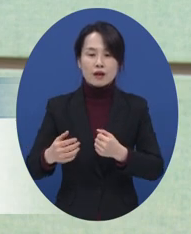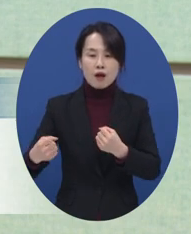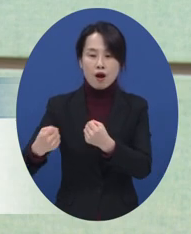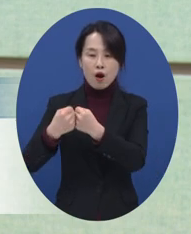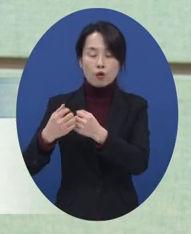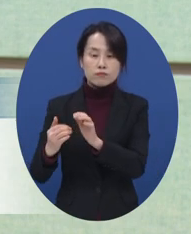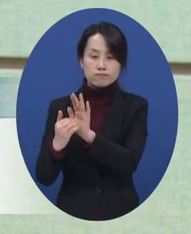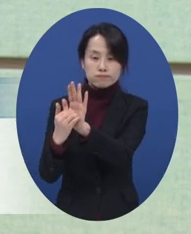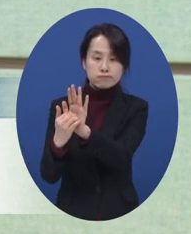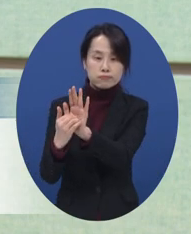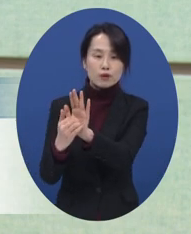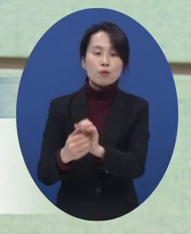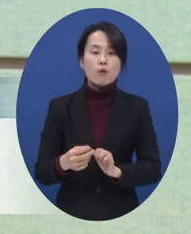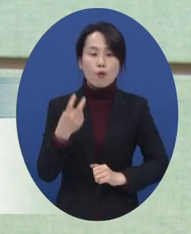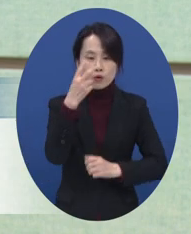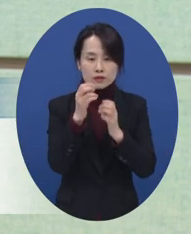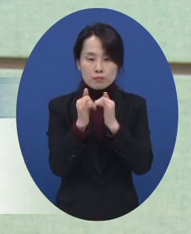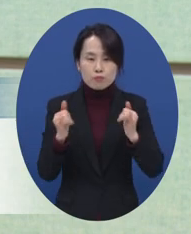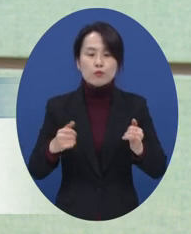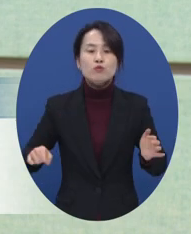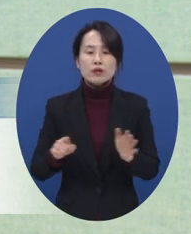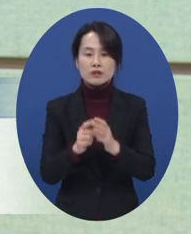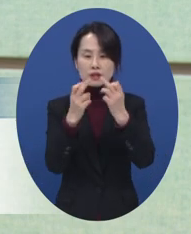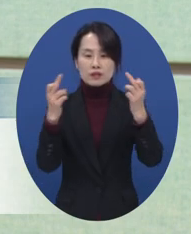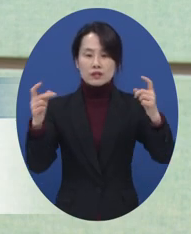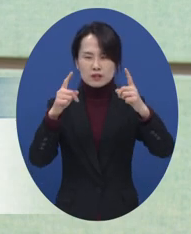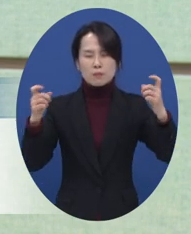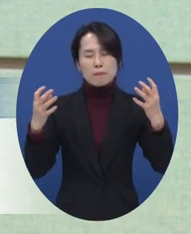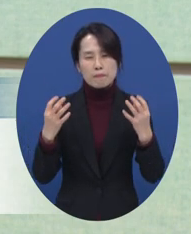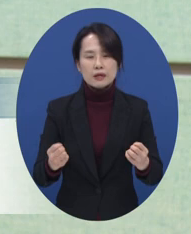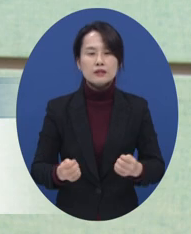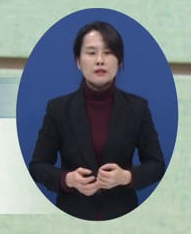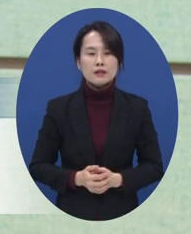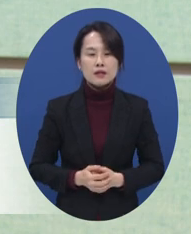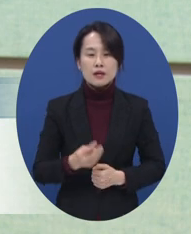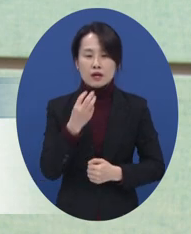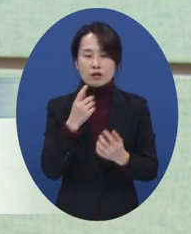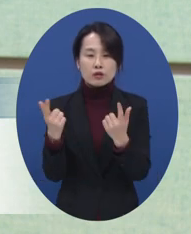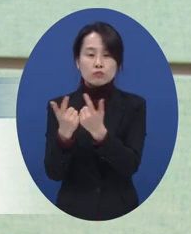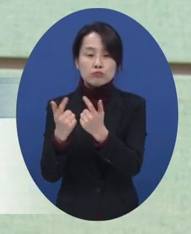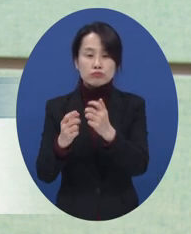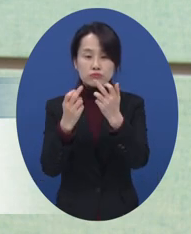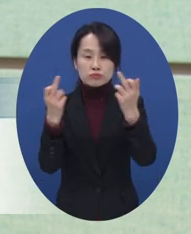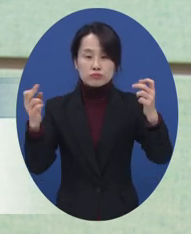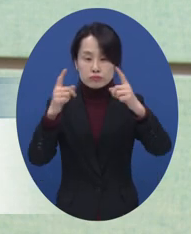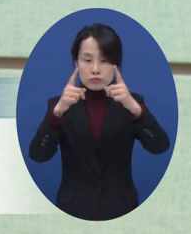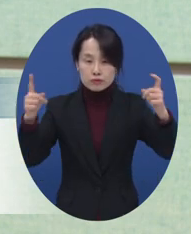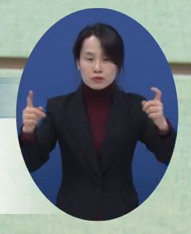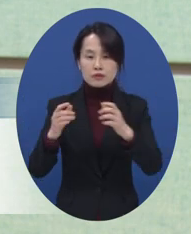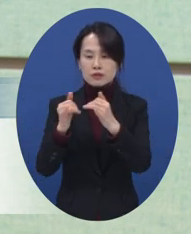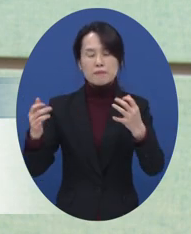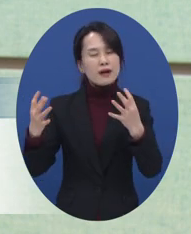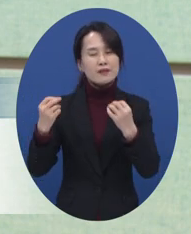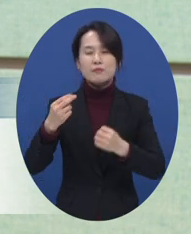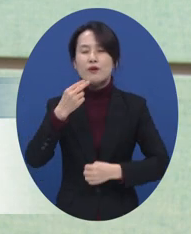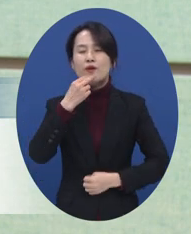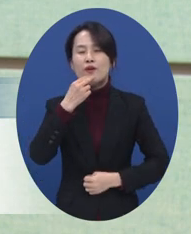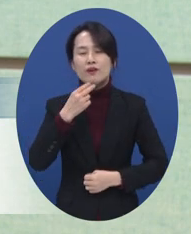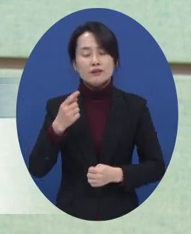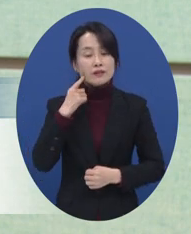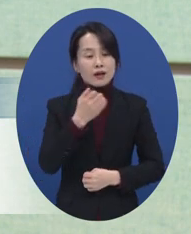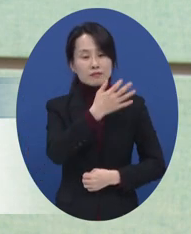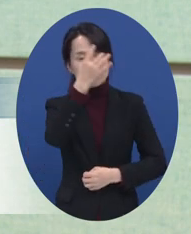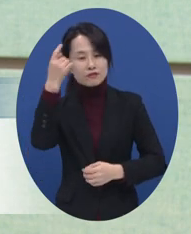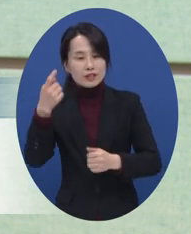방비 하고 멋진 분들 보호하기 위한 산성이 많이 있습니다 특히 경기북부 산성 안 사람들이 많지 않으면서도